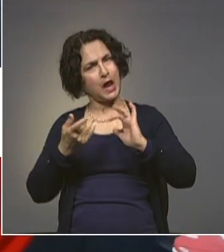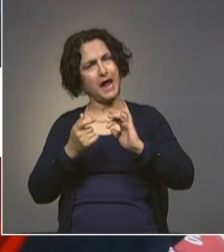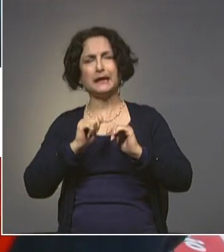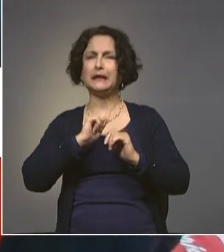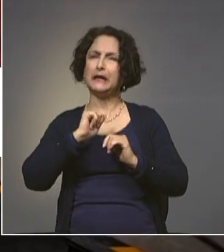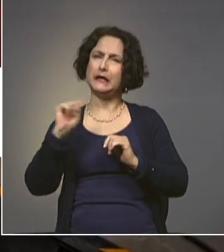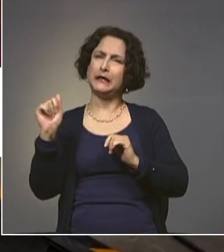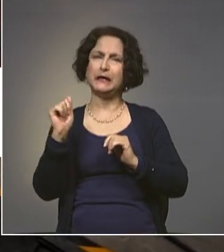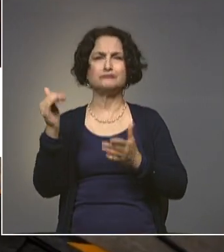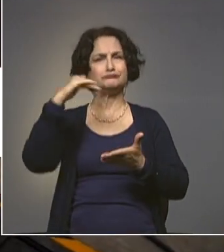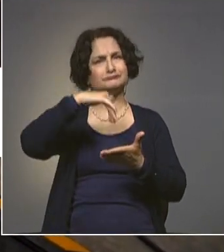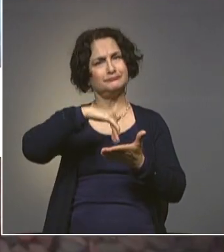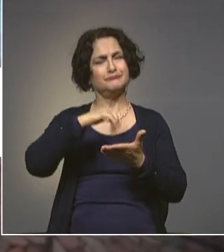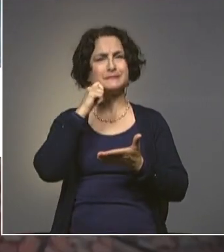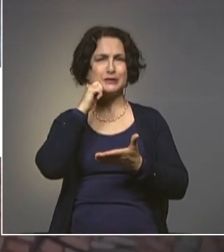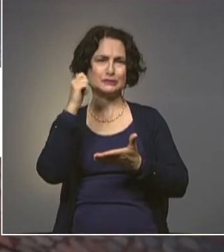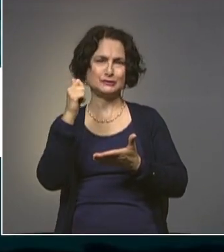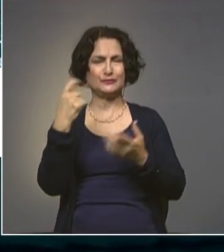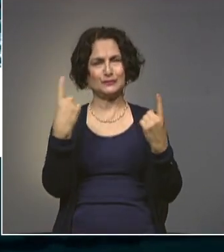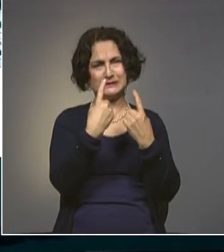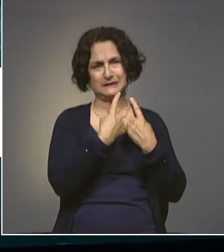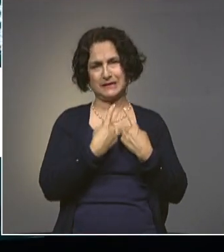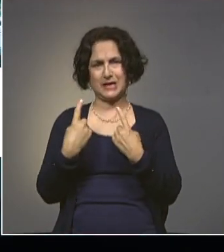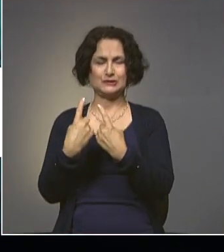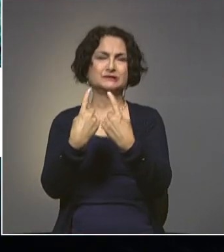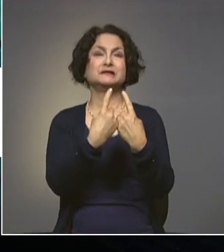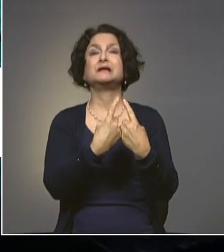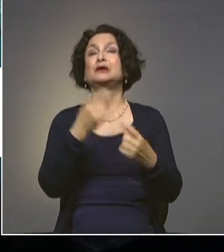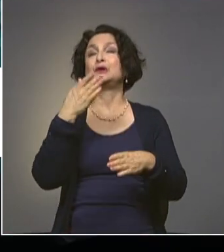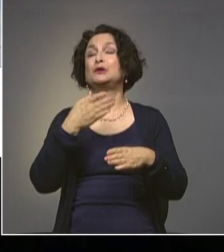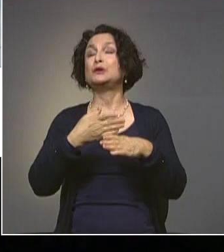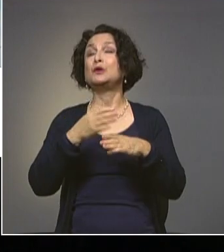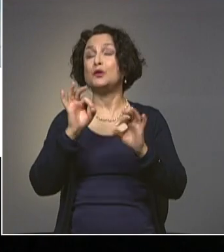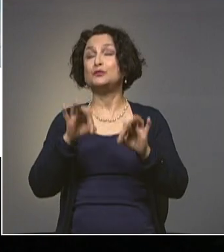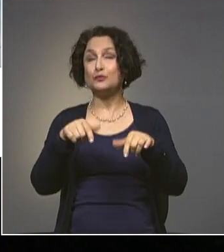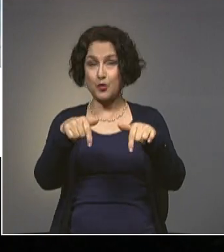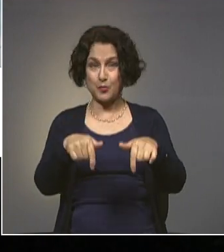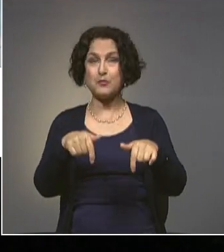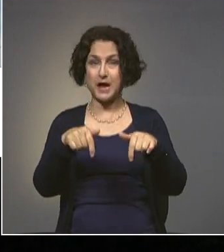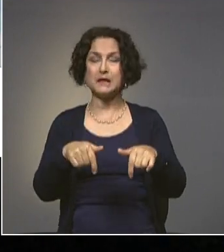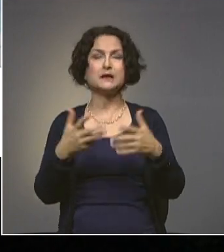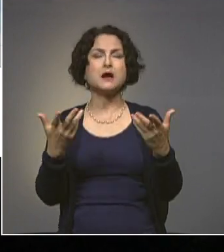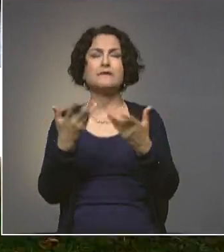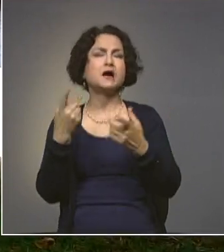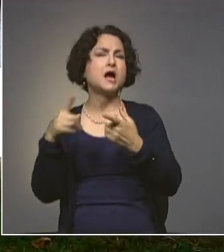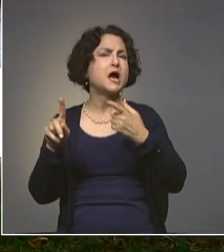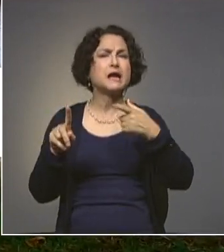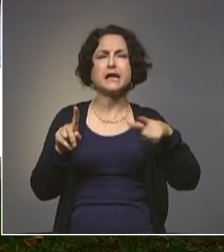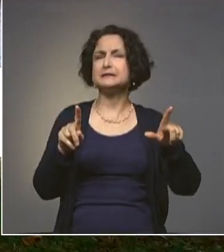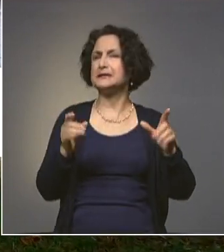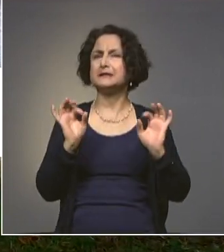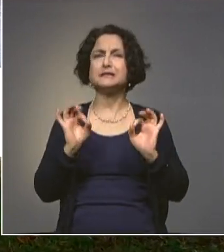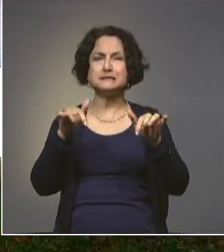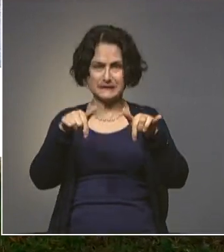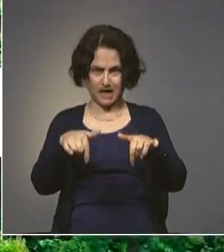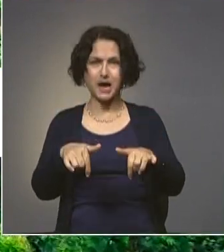че университета и до момента си сътрудничи с университети от чужбина. Да, така ли до момента си сътрудничим, но точно... Но каква е разликата сега? Разликата сега